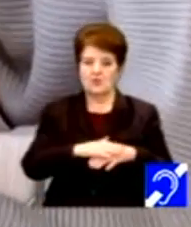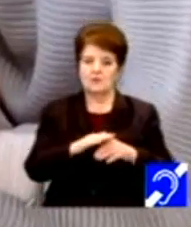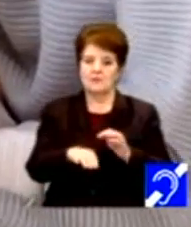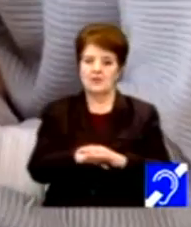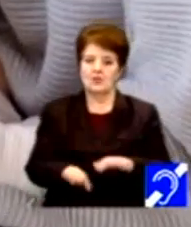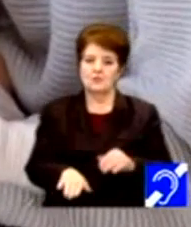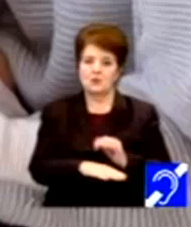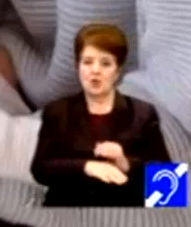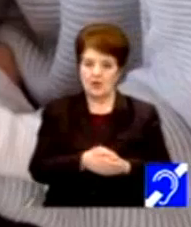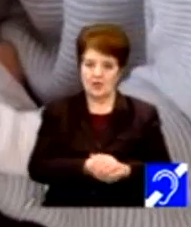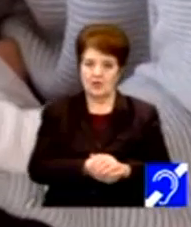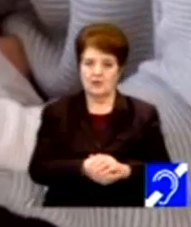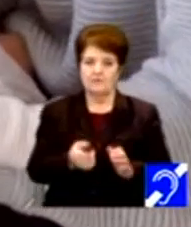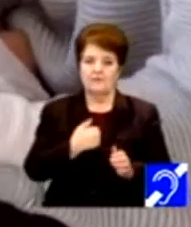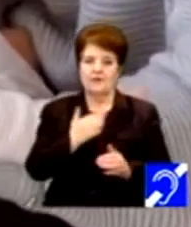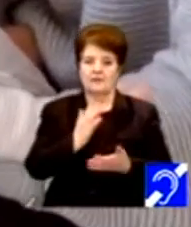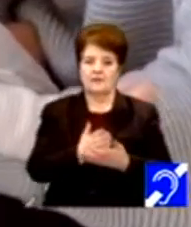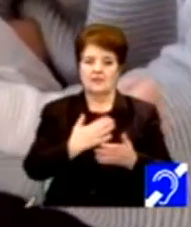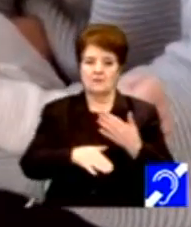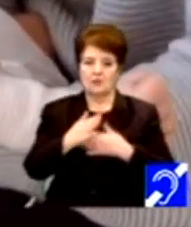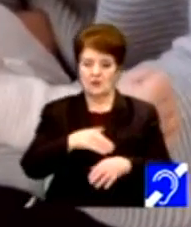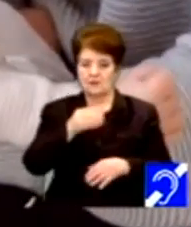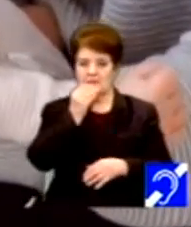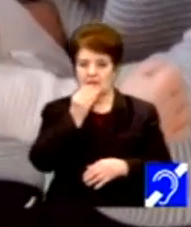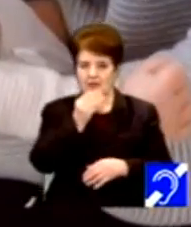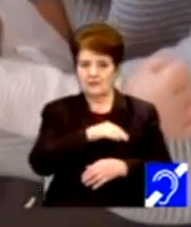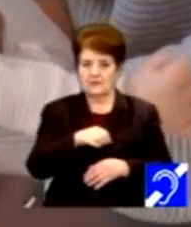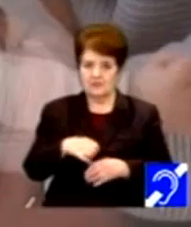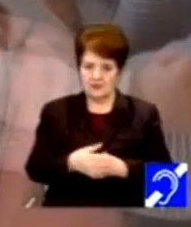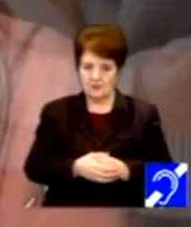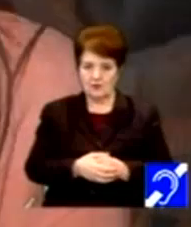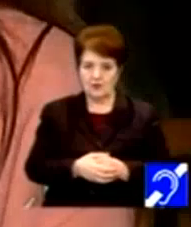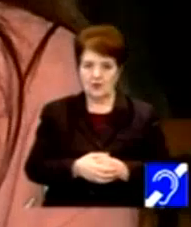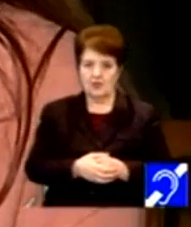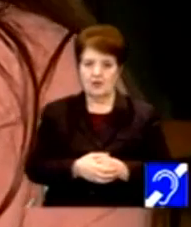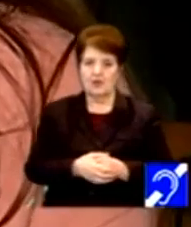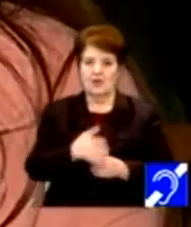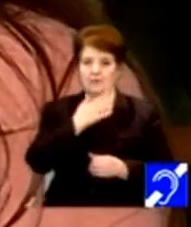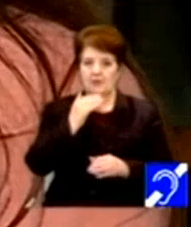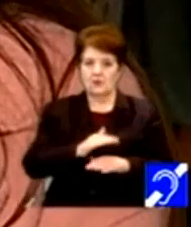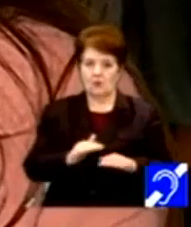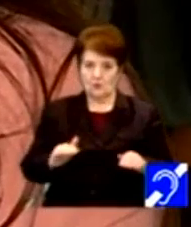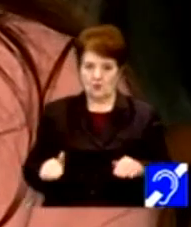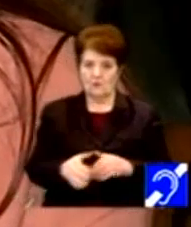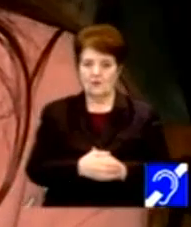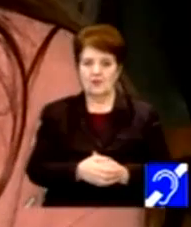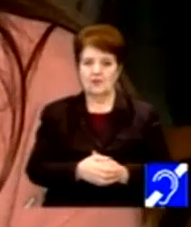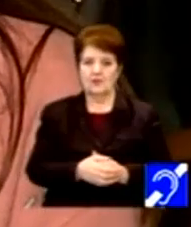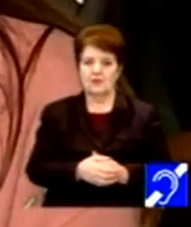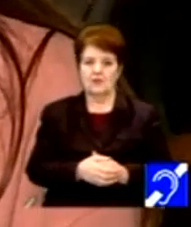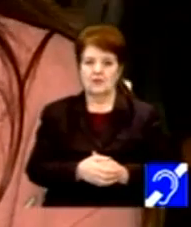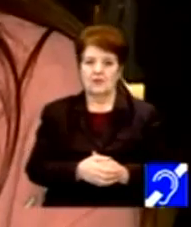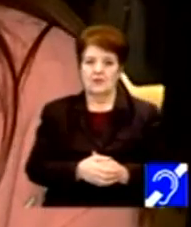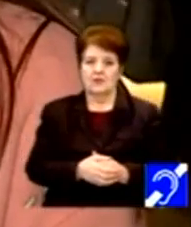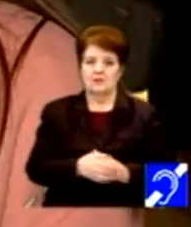și picioarele. Suntem bucuroși că el mănâncă singur, ceea ce este foarte mult pentru un copil cu amiotrofie spinală de